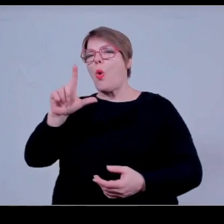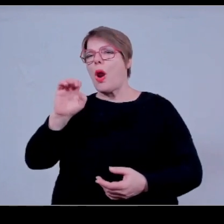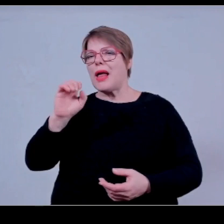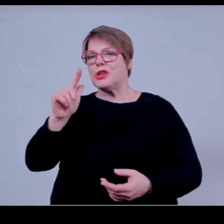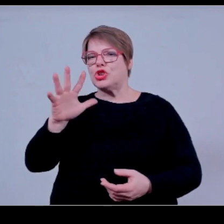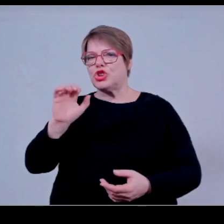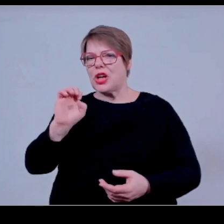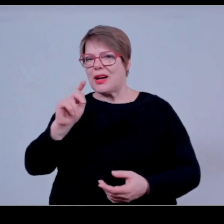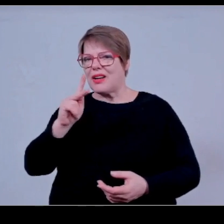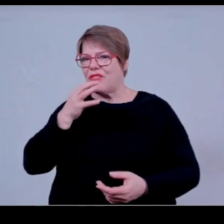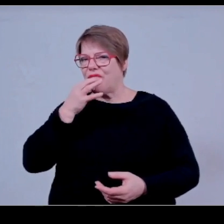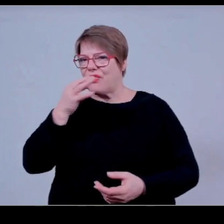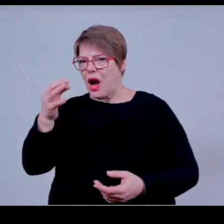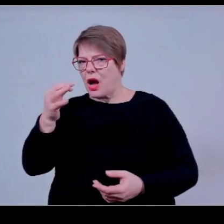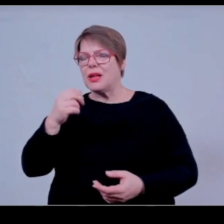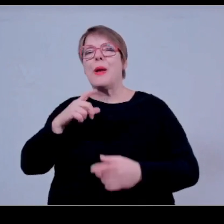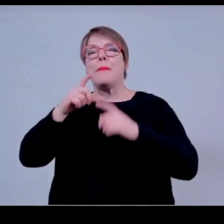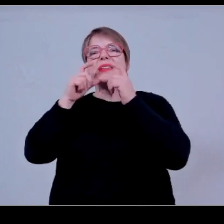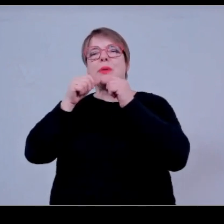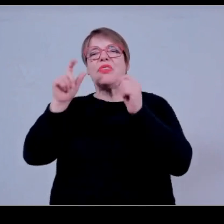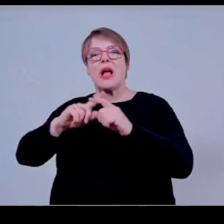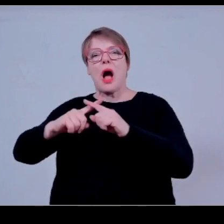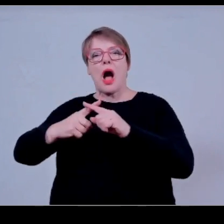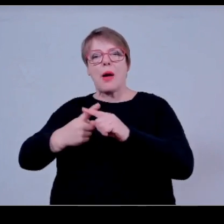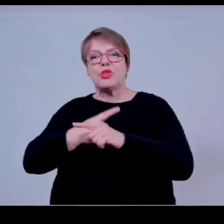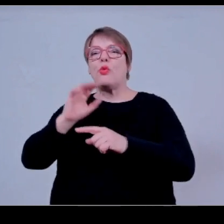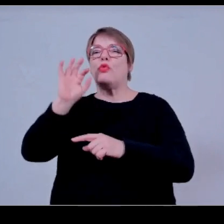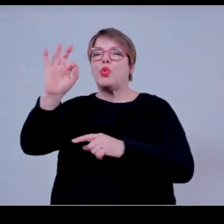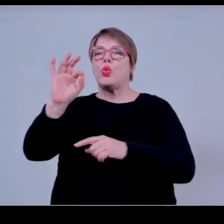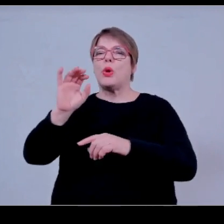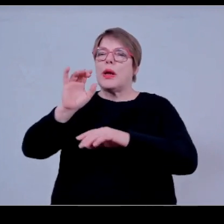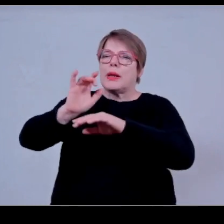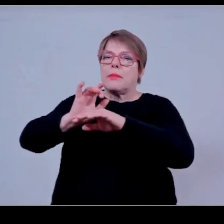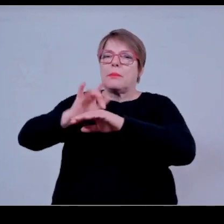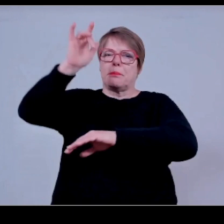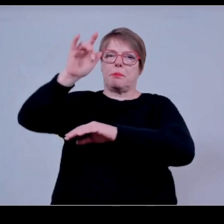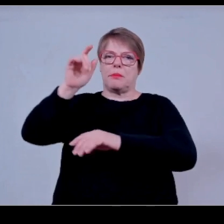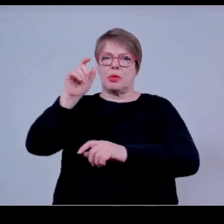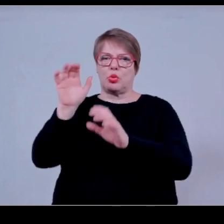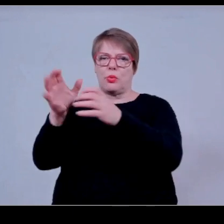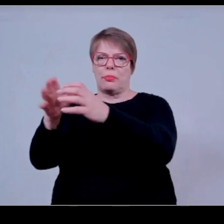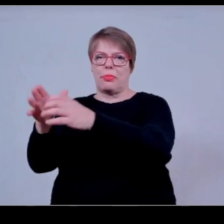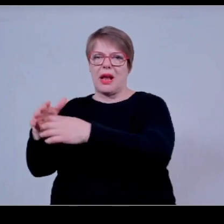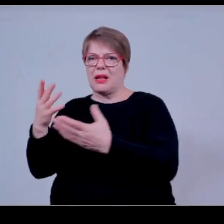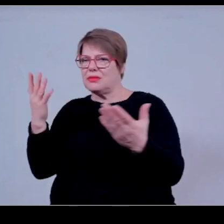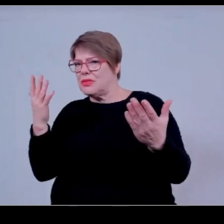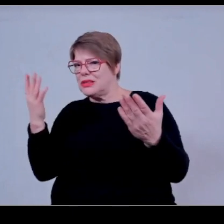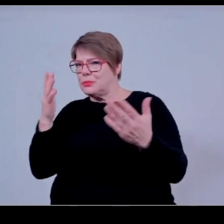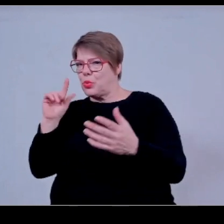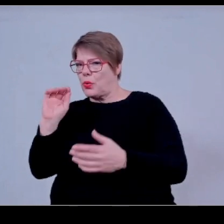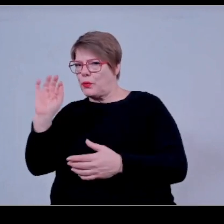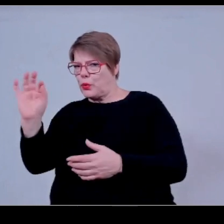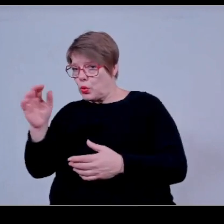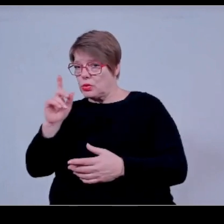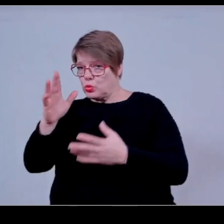gesagt. Wir können keine Maskenverpflichtung an das Infektionsschutzgesetz 28b knüpfen, die auf die Grippeviren